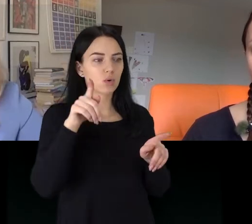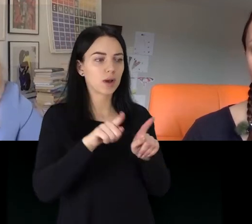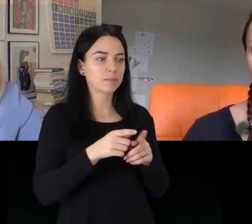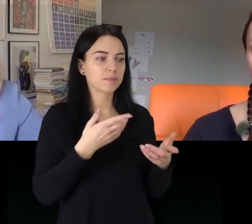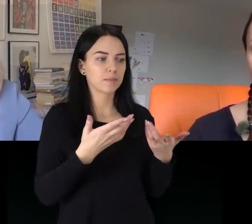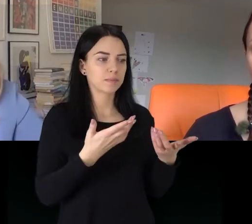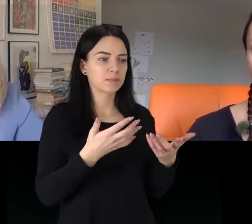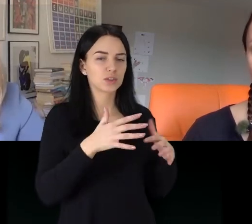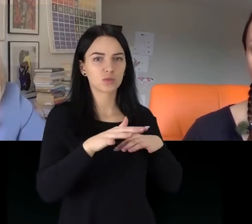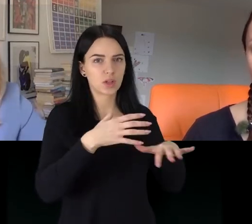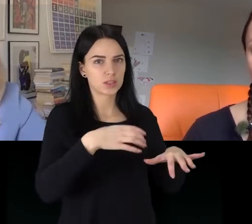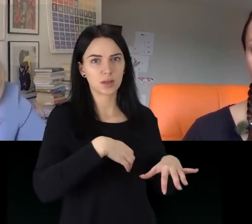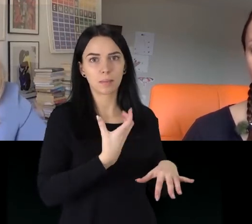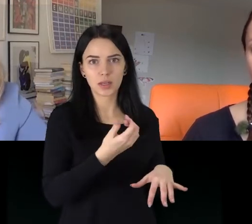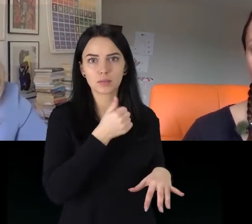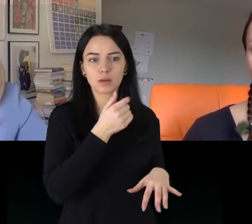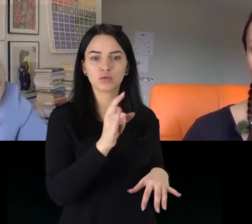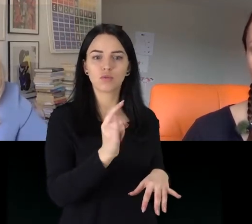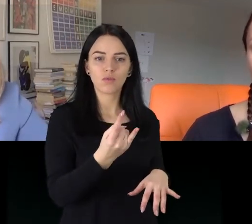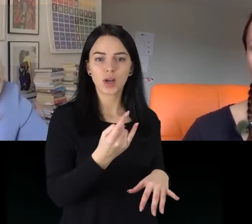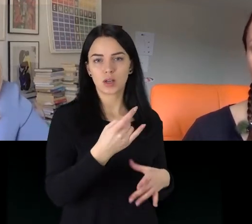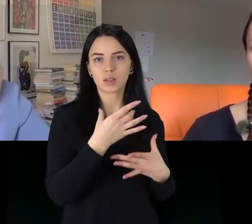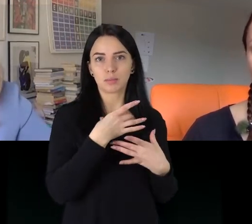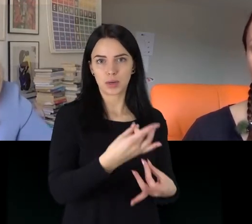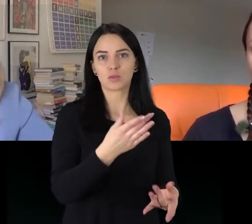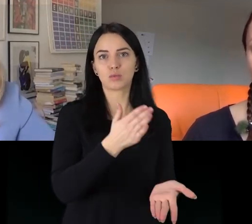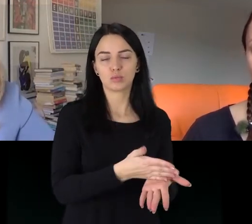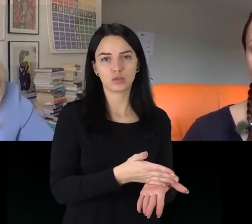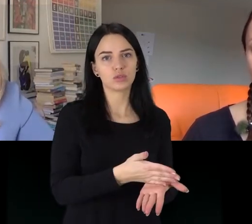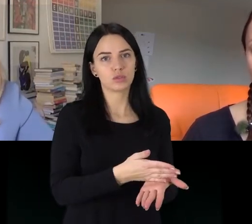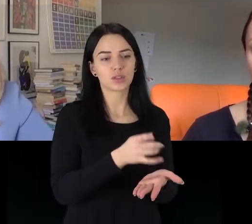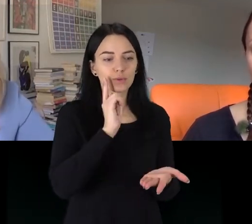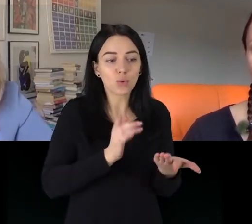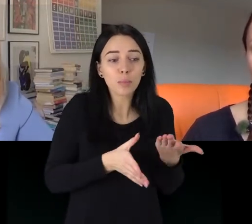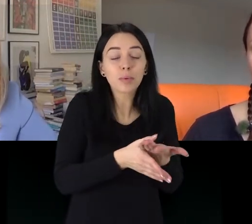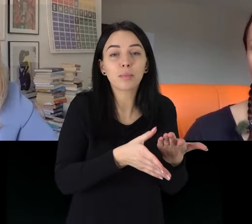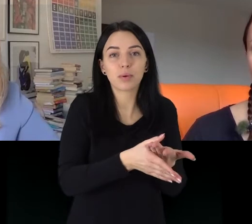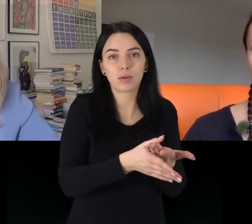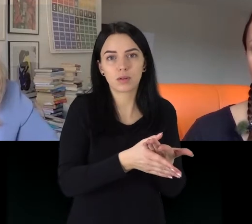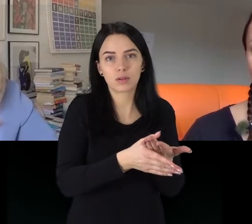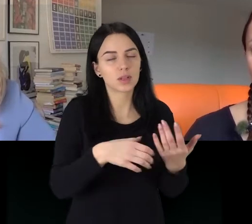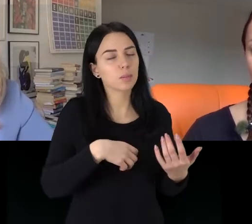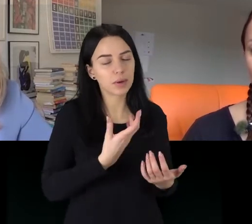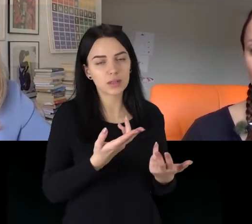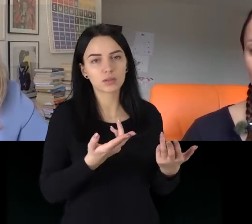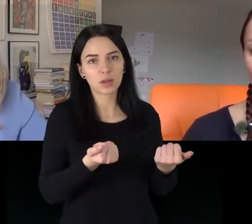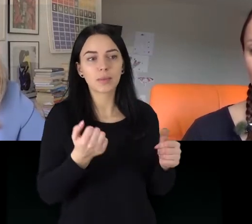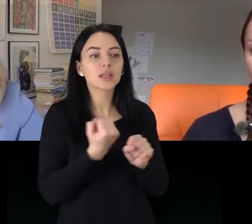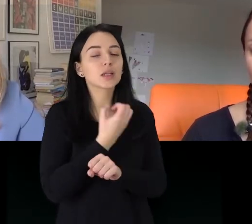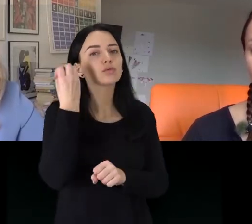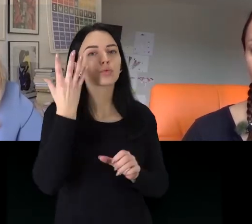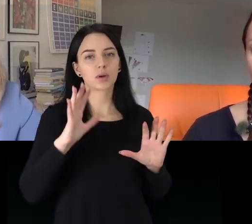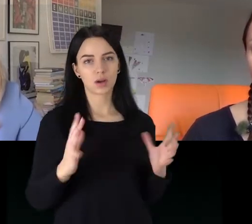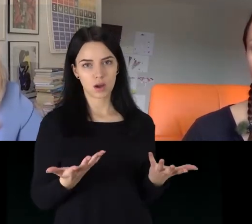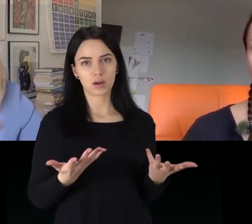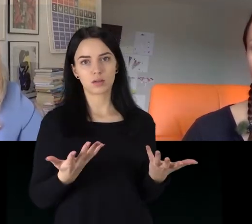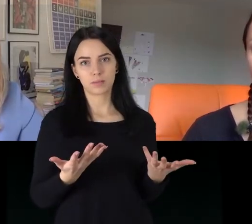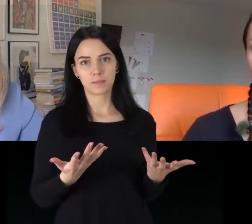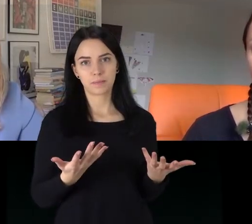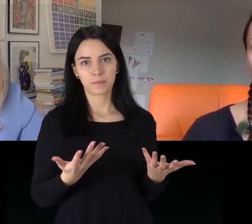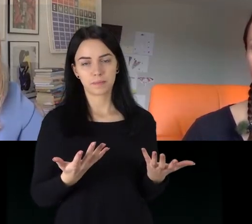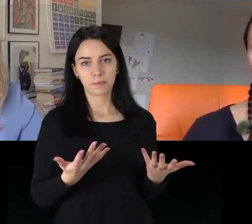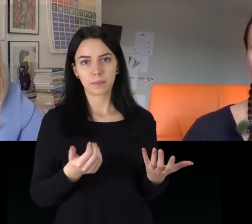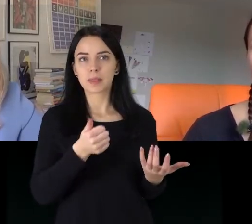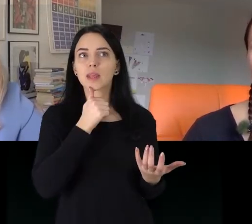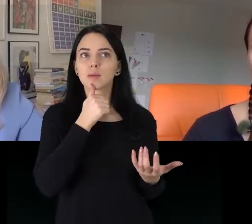labai baisi, kai mano vaikas papuola į priklausomybės. Ne? Tai labai labai baisu. Bet tada reikia suprasti tokį dalyką, kad žiūrėkit, jūs